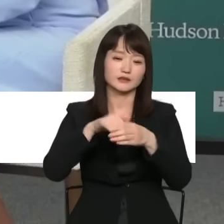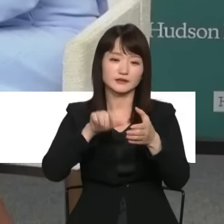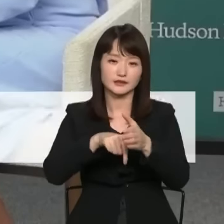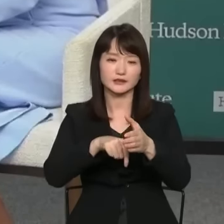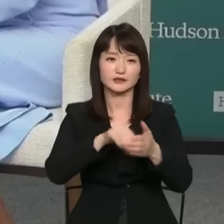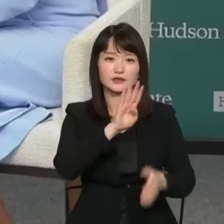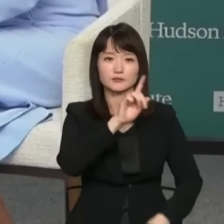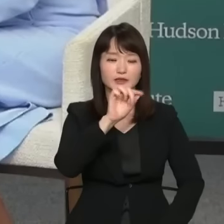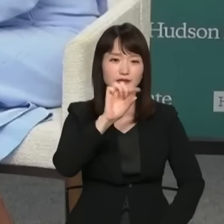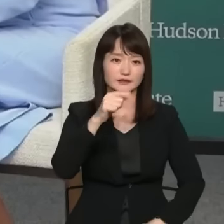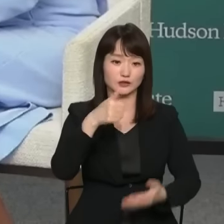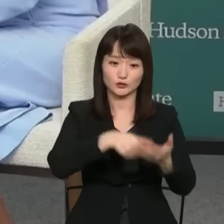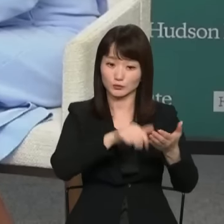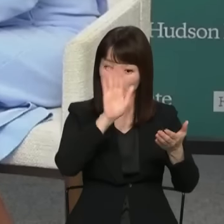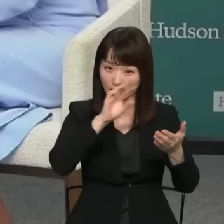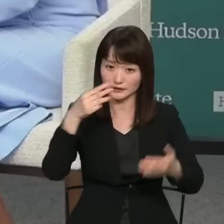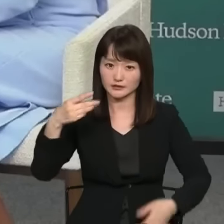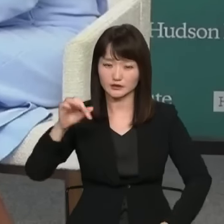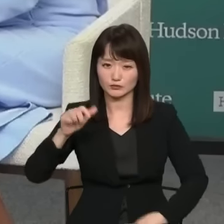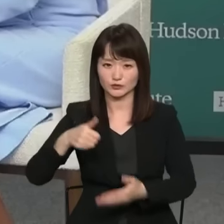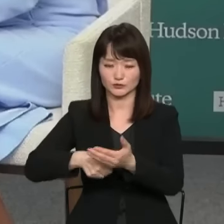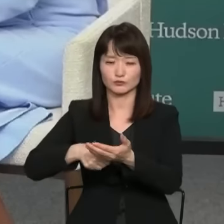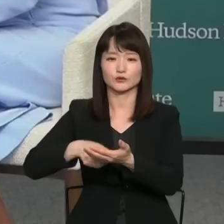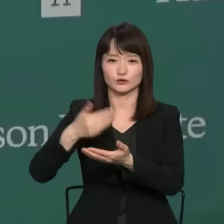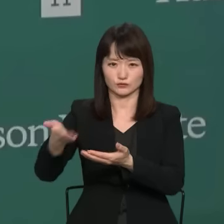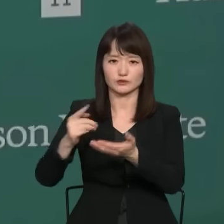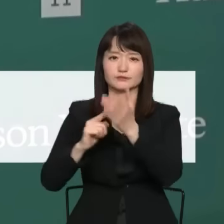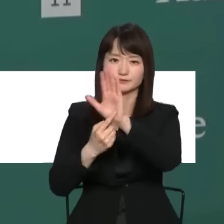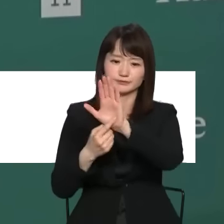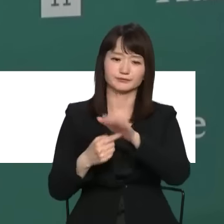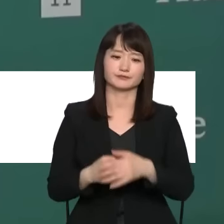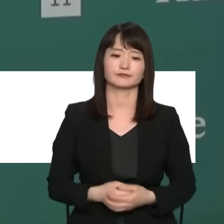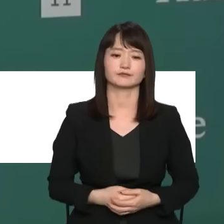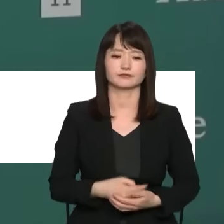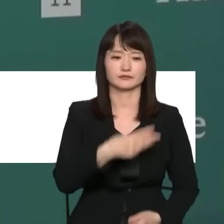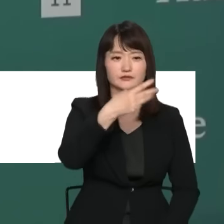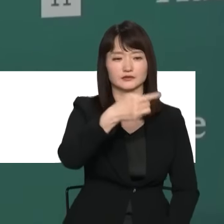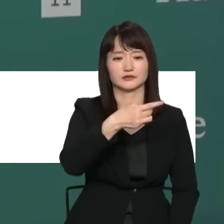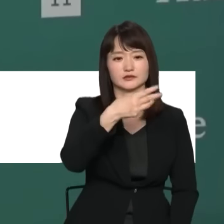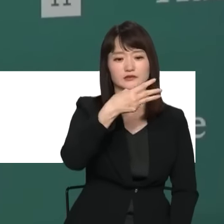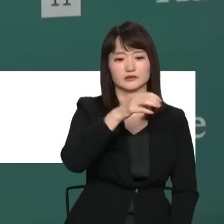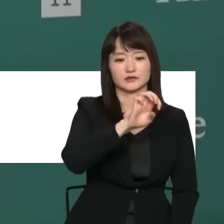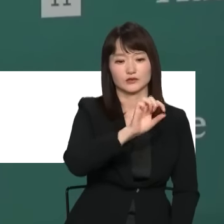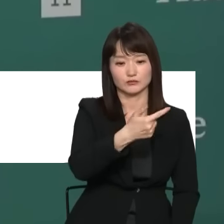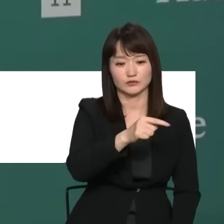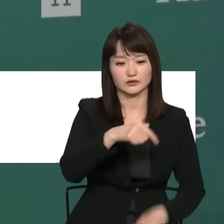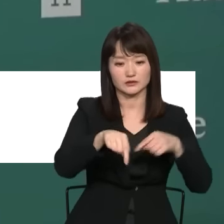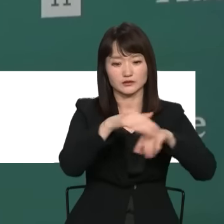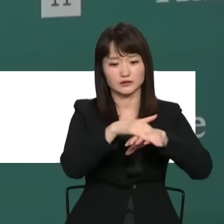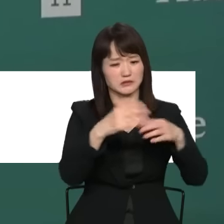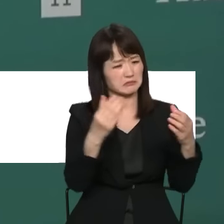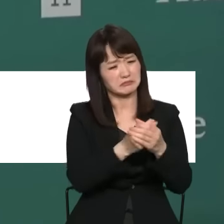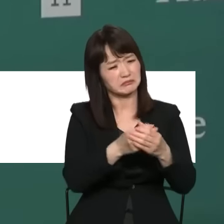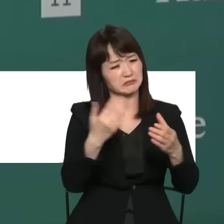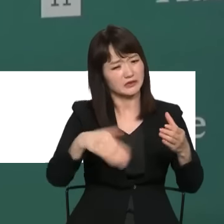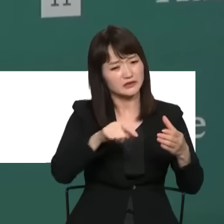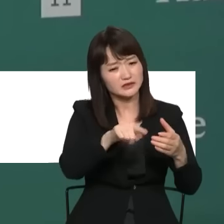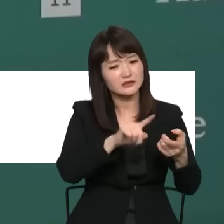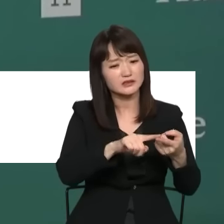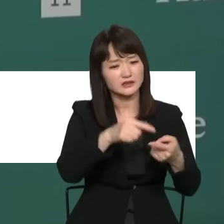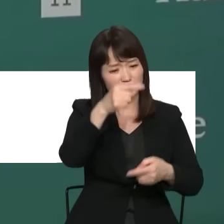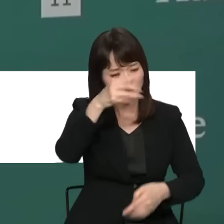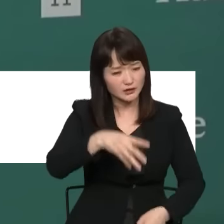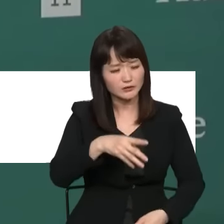대신 트럼프에게 투표하겠다고 밝혔습니다. Trump has not been perfect on these policies. I've made that